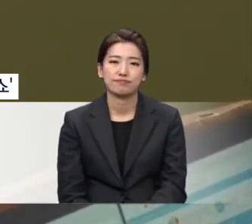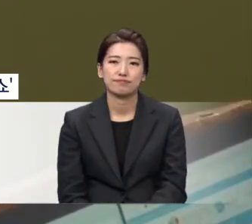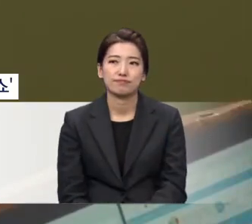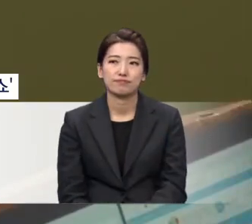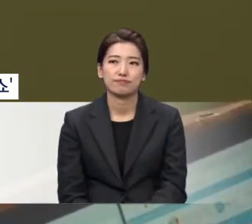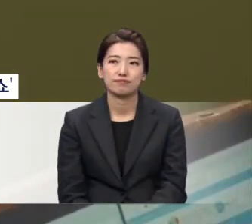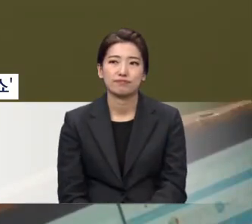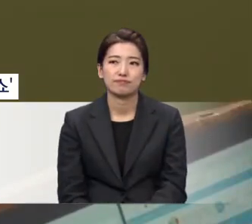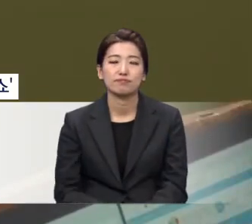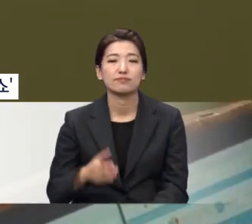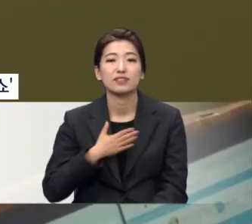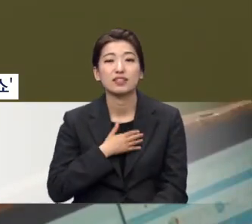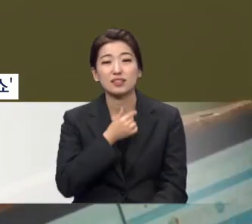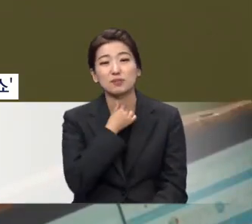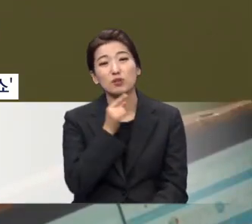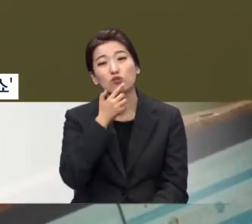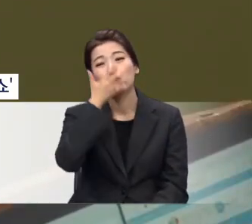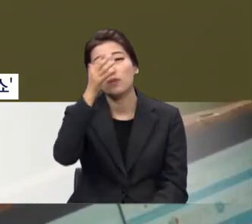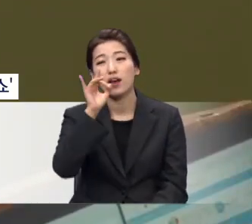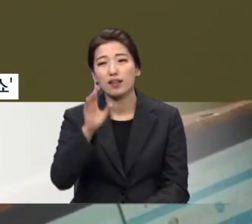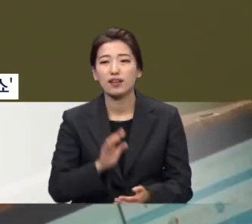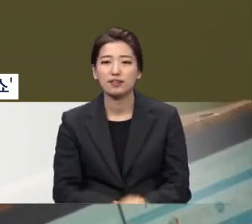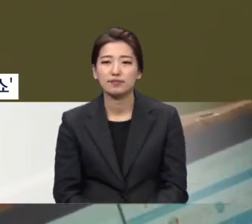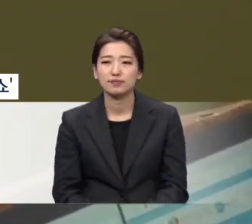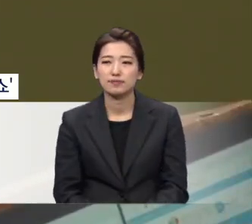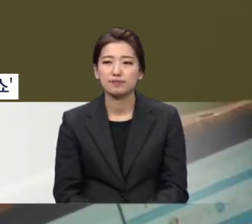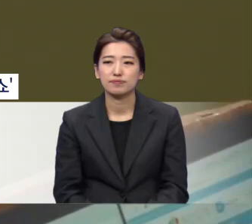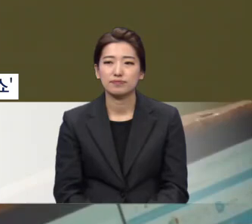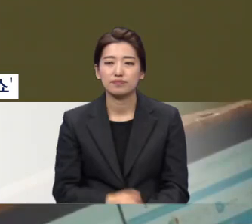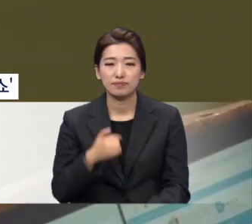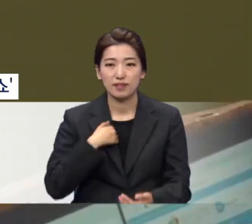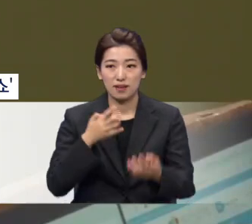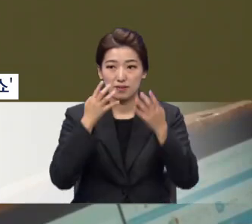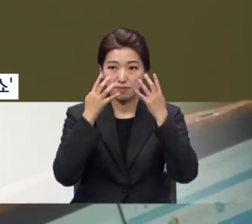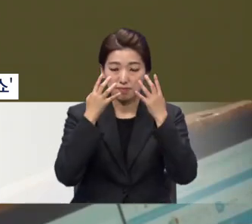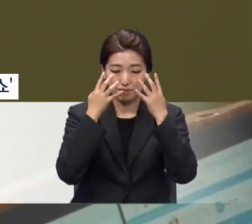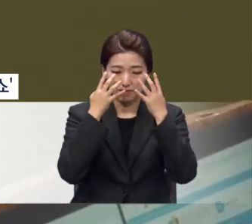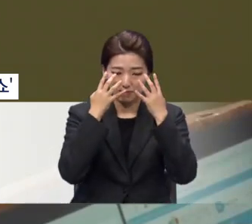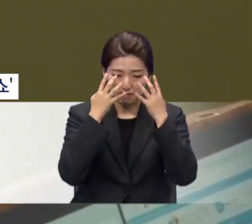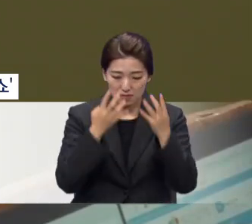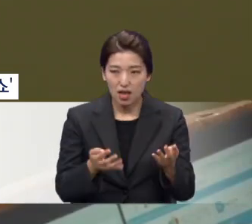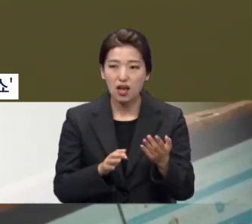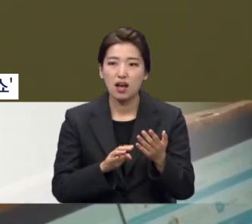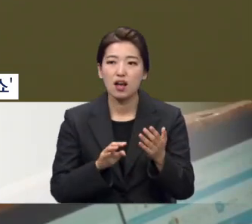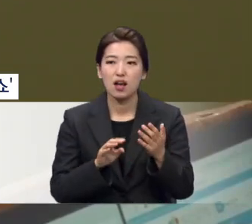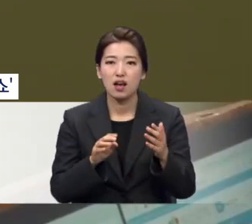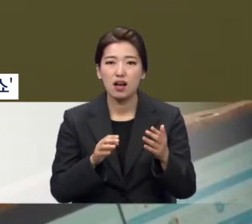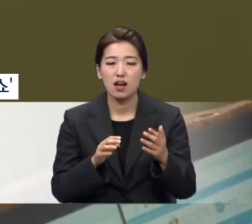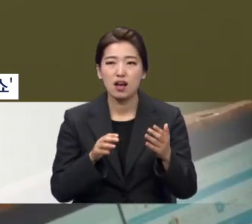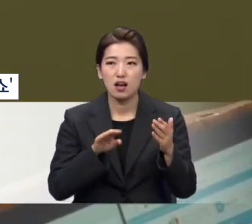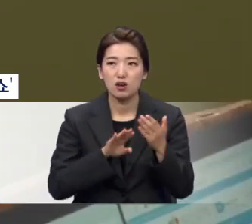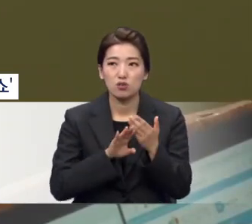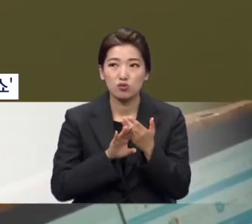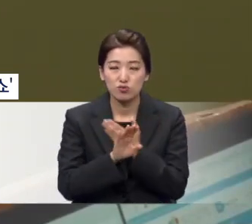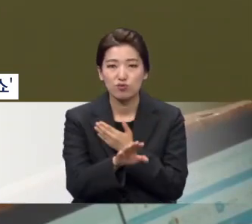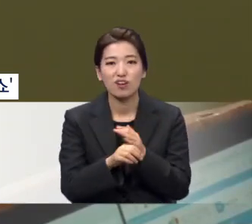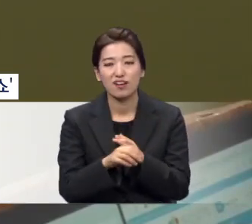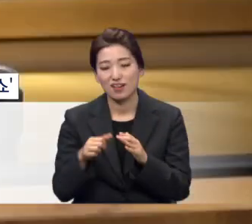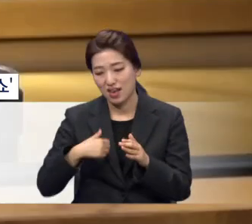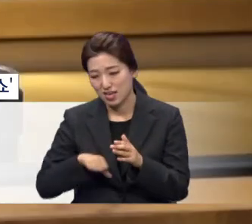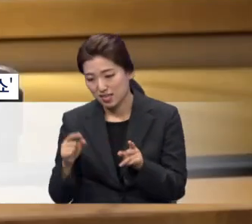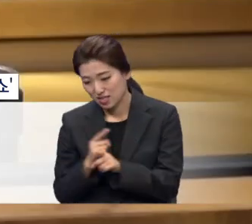나와서네 저희 아들 이제 치료다 되고네 같이 마약 퇴치 운동가로 뛰는 거죠 아하 예 전국을